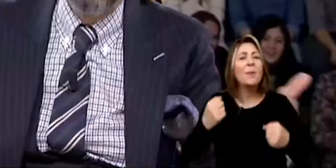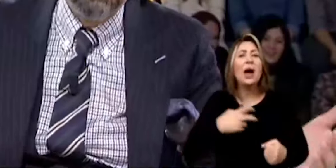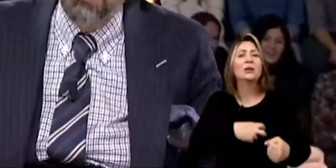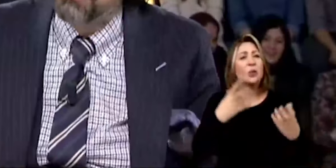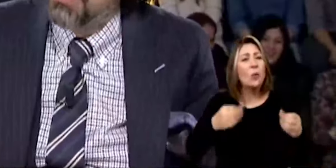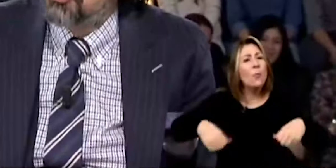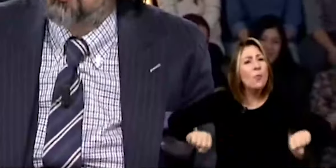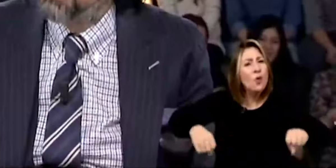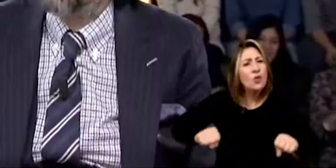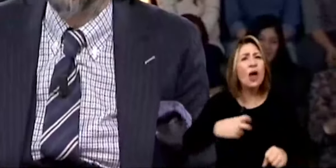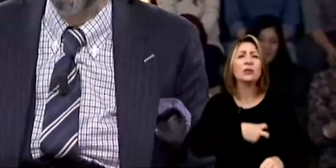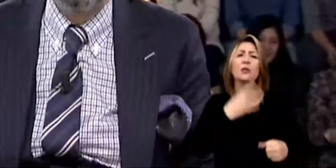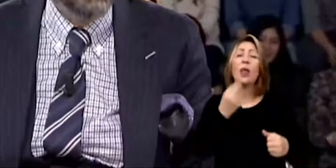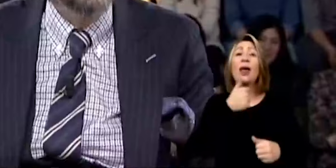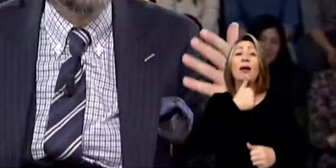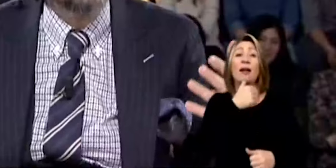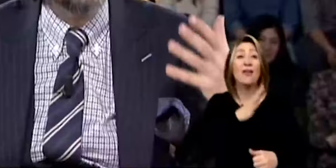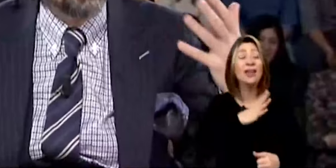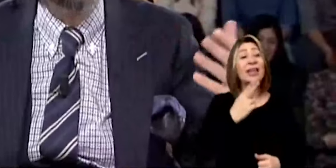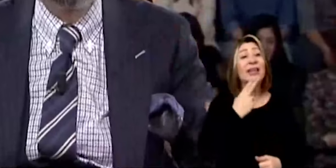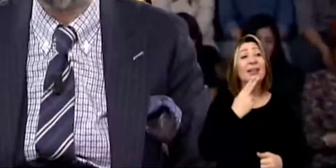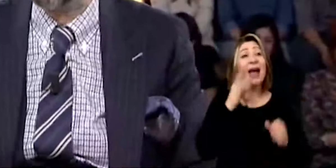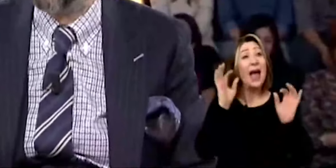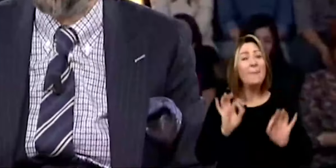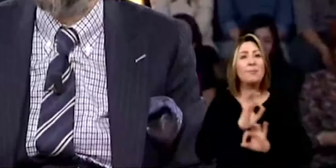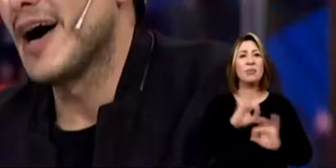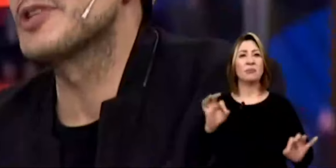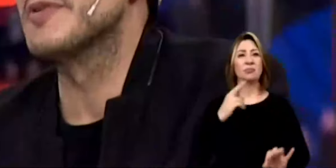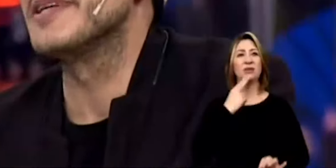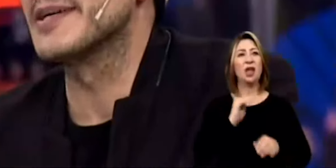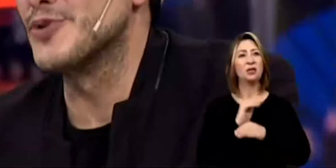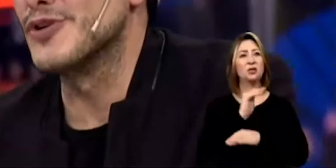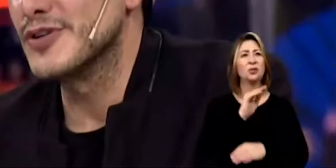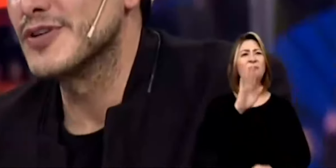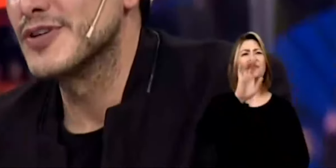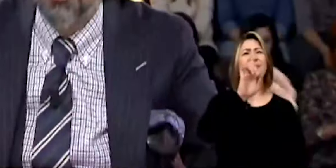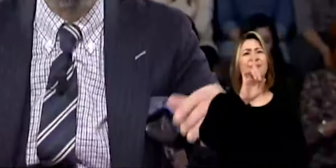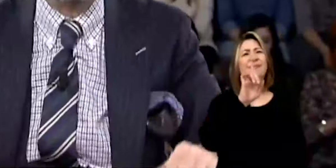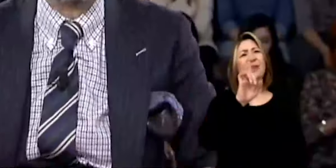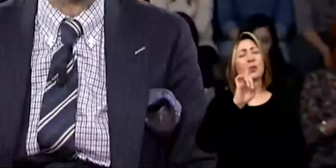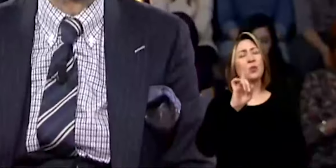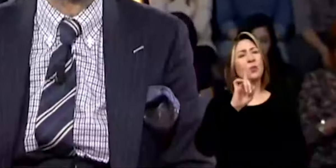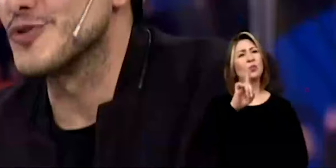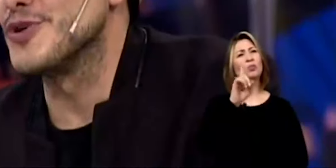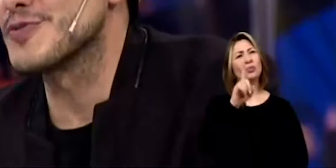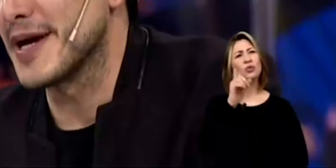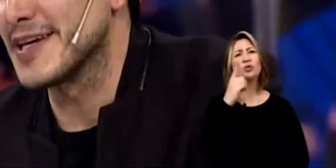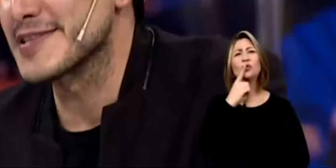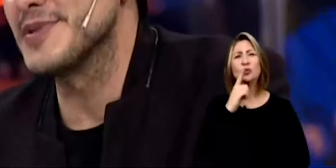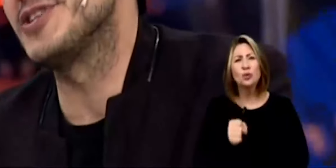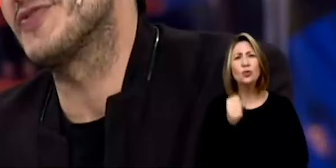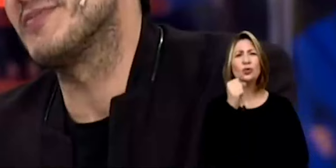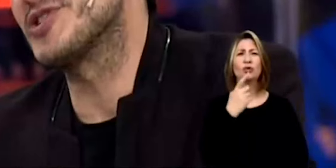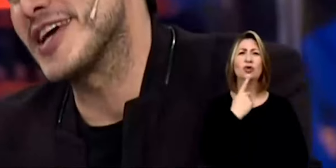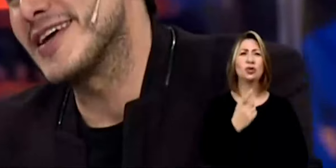aşık olan, motosikletine aşık olan erkekler vardır. Genelde kadınlar aşkı doğru tanımlıyorlar. Abi şimdi bir kere tabii bu... Tabii kutsal aşktan söz etmiyorum. Bu tut sözünü biliyorsun ben